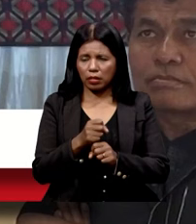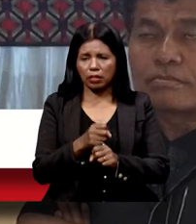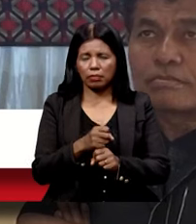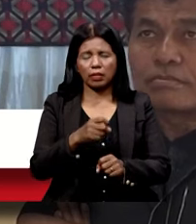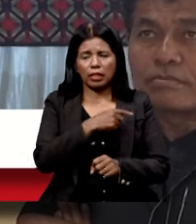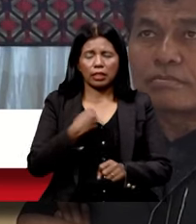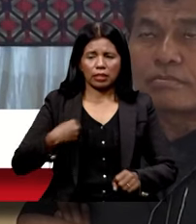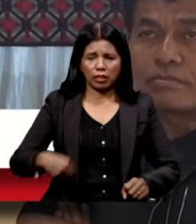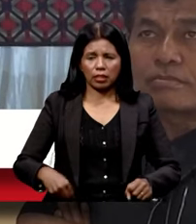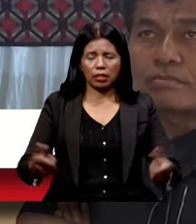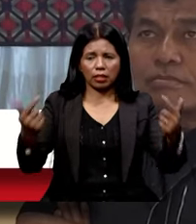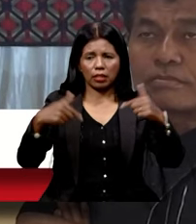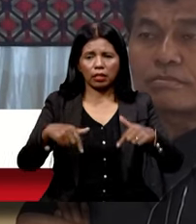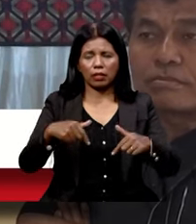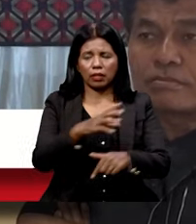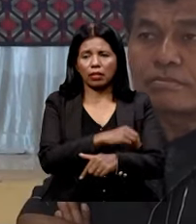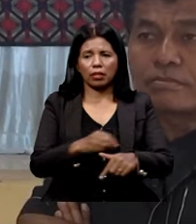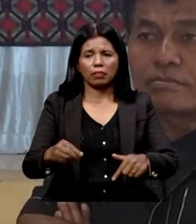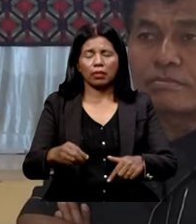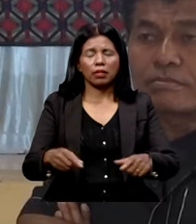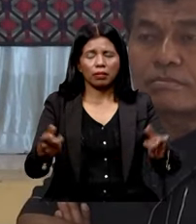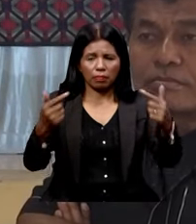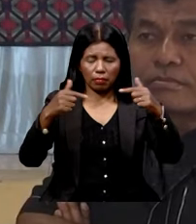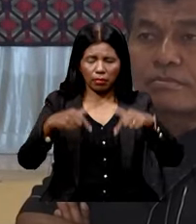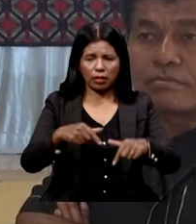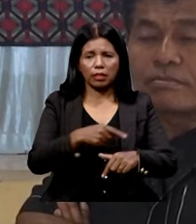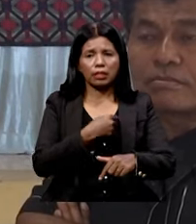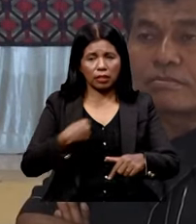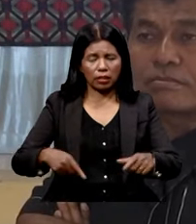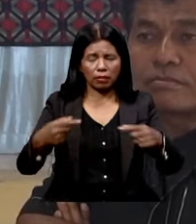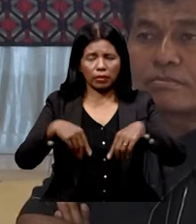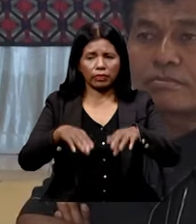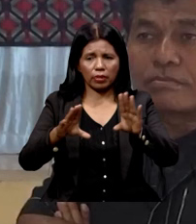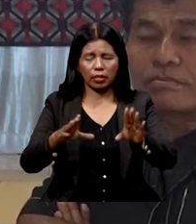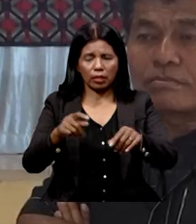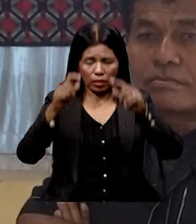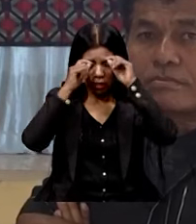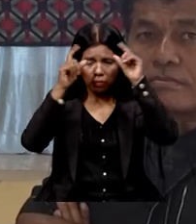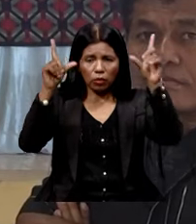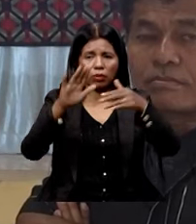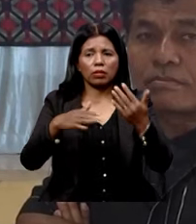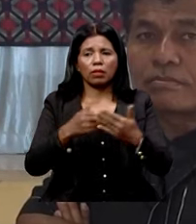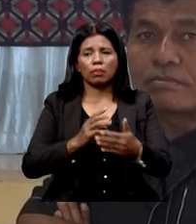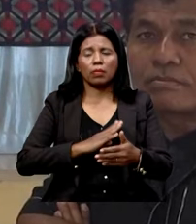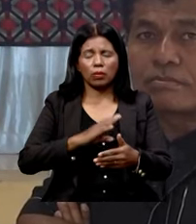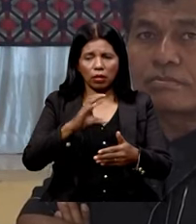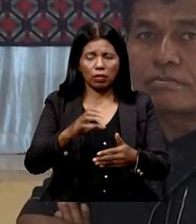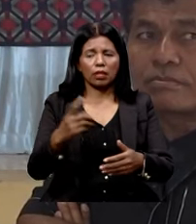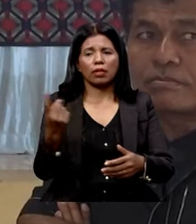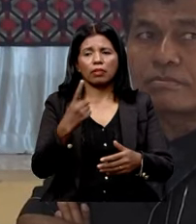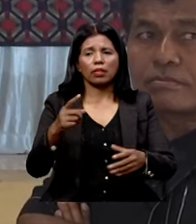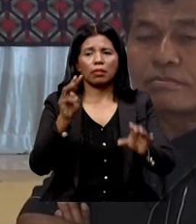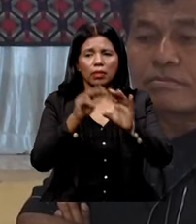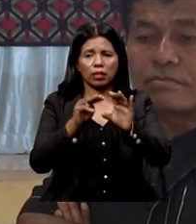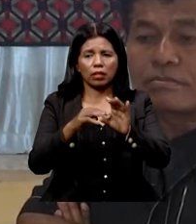sinesira nebe maia nessa Indonésia, que é um pedang kaki lima. Tambah ya Timur Laram Tomak nih hatenek boko nih sempria berkar nebe